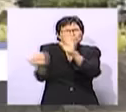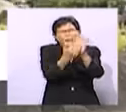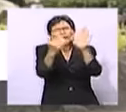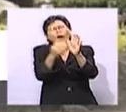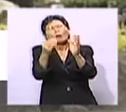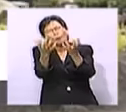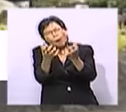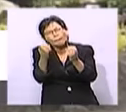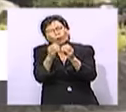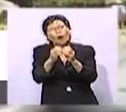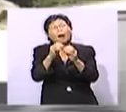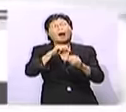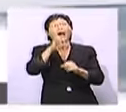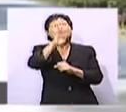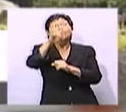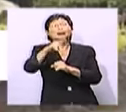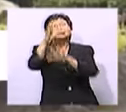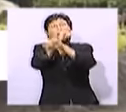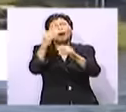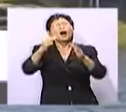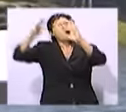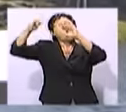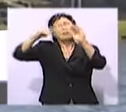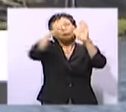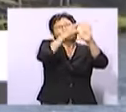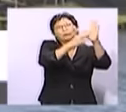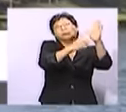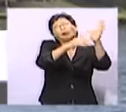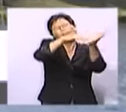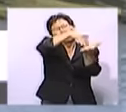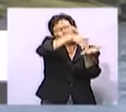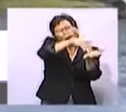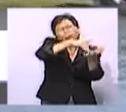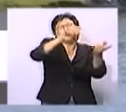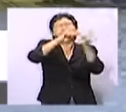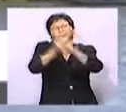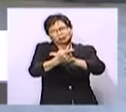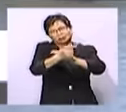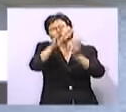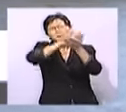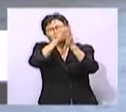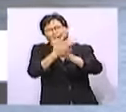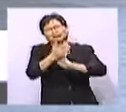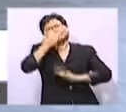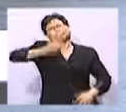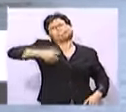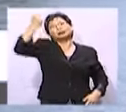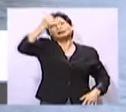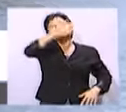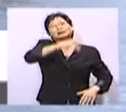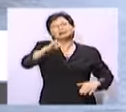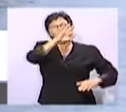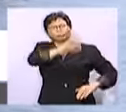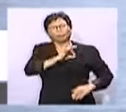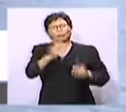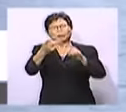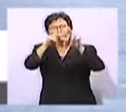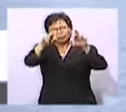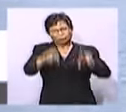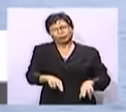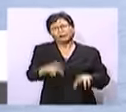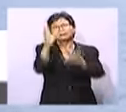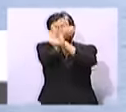Kabinet Sarawak mengharapkan beberapa undang-undang yang dianggap lemah dipinda dan menjadikan lebih berkesan dan bermanfaat kepada